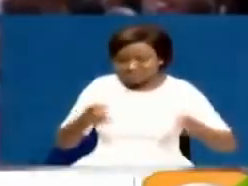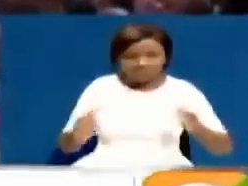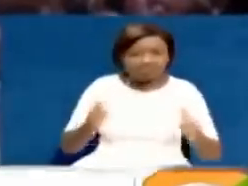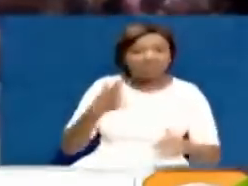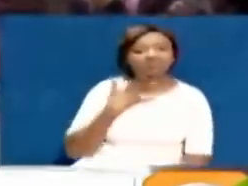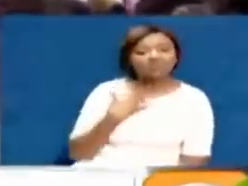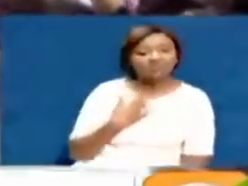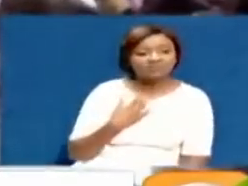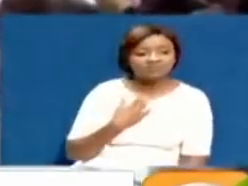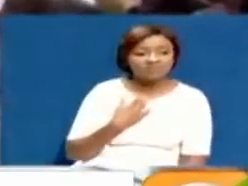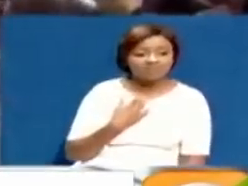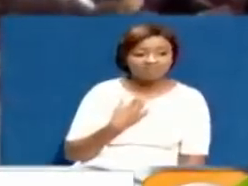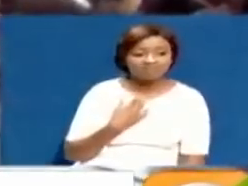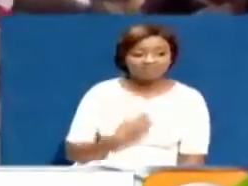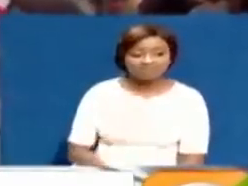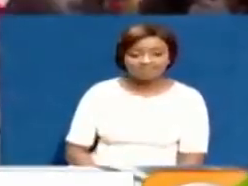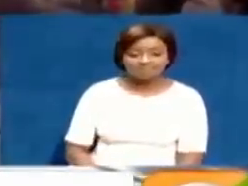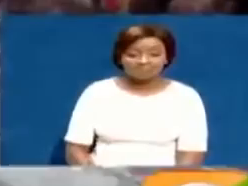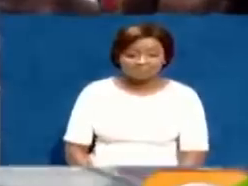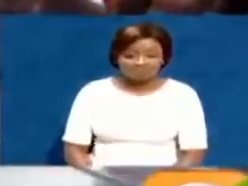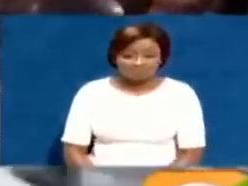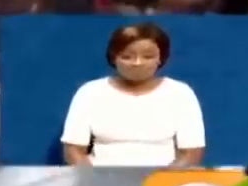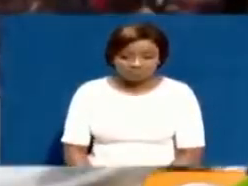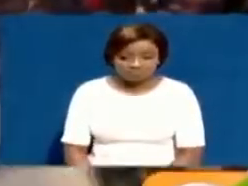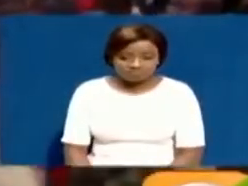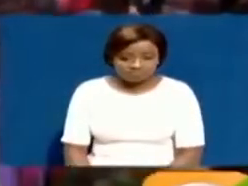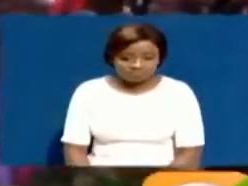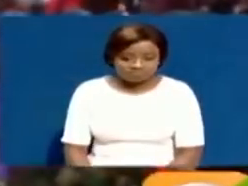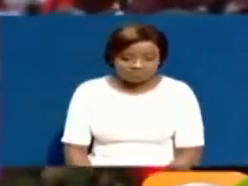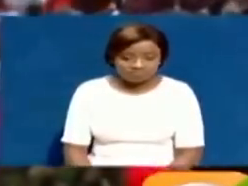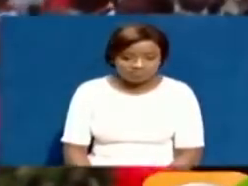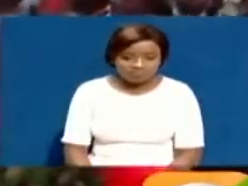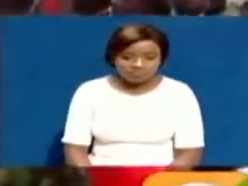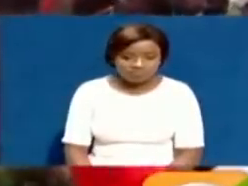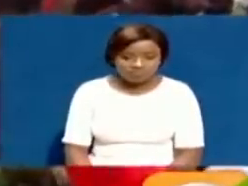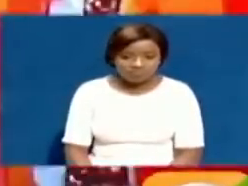hiyo? Francis Gashuri, Citizen TV.